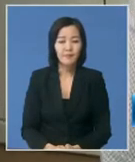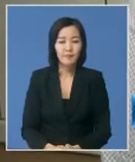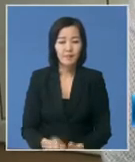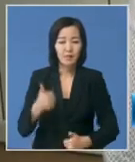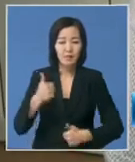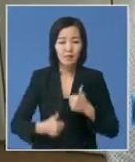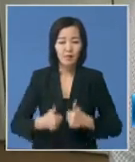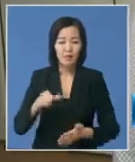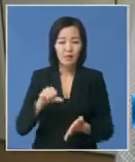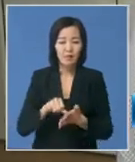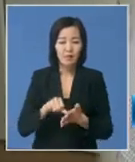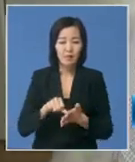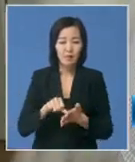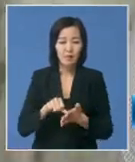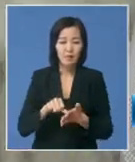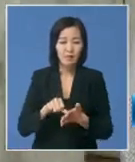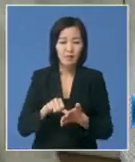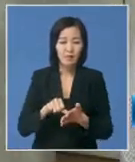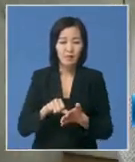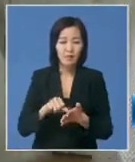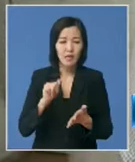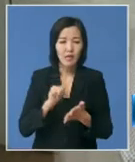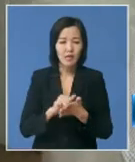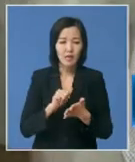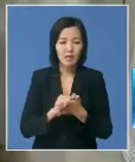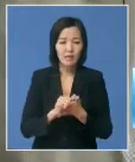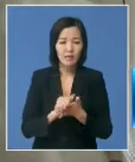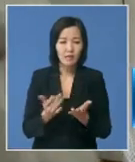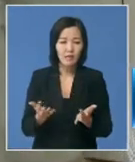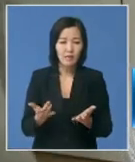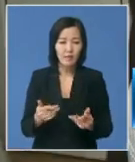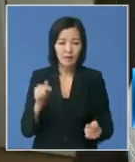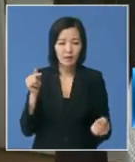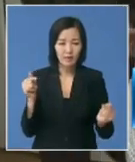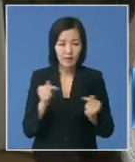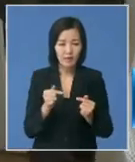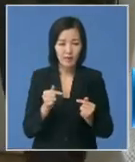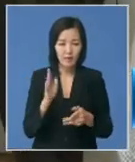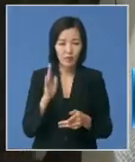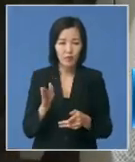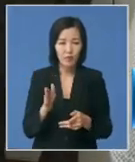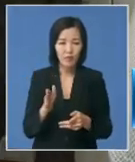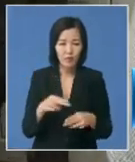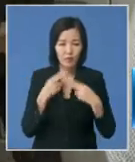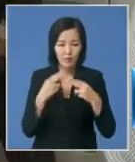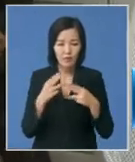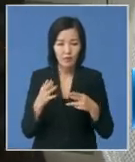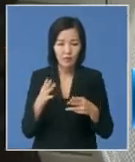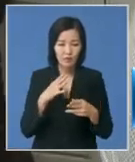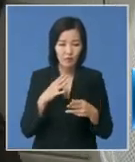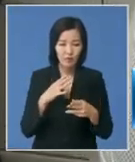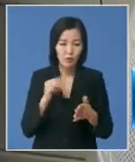Байқауға қатысушылардың ведомство архивтің талапқа сай болуы. Соған назар аударылды. Құжаттардың